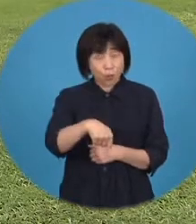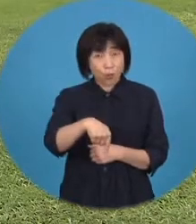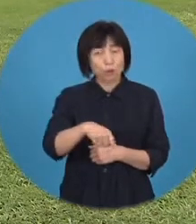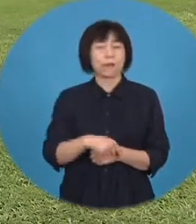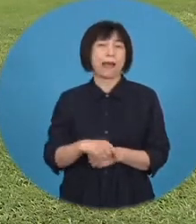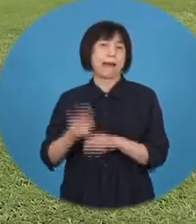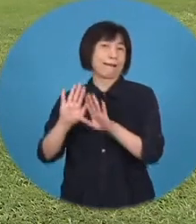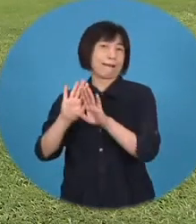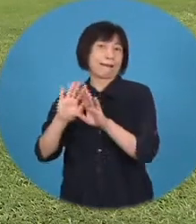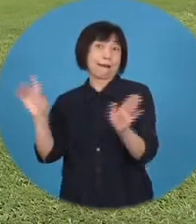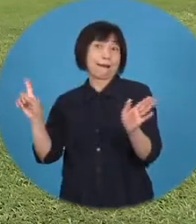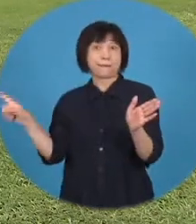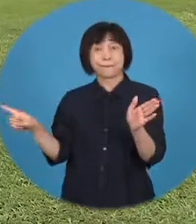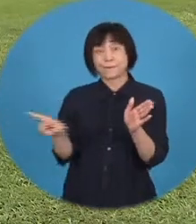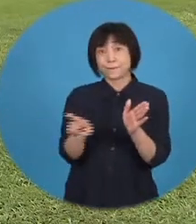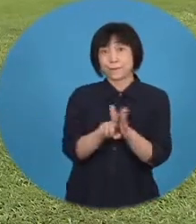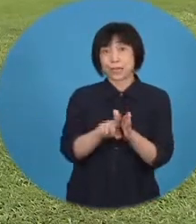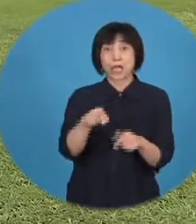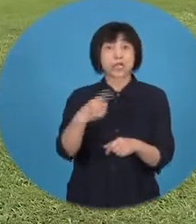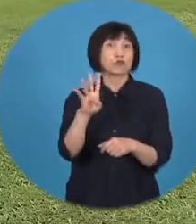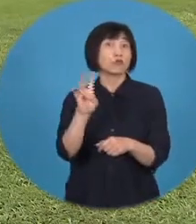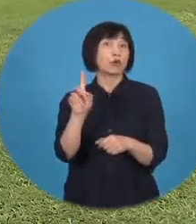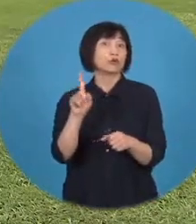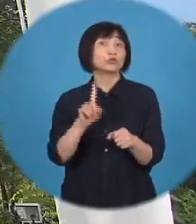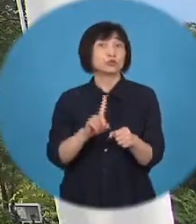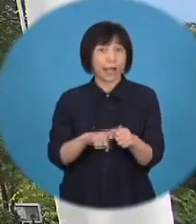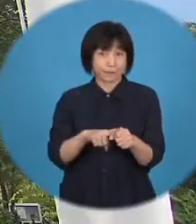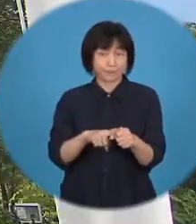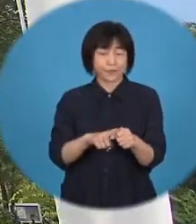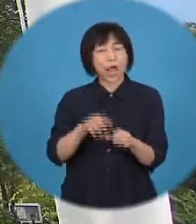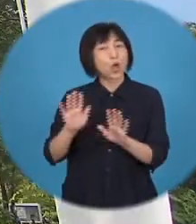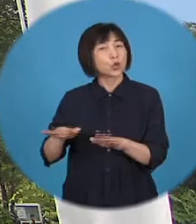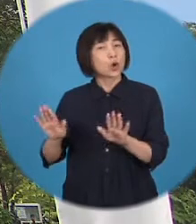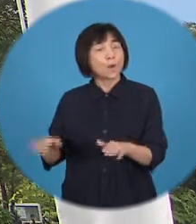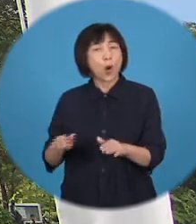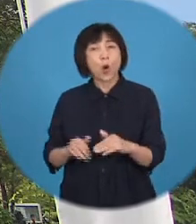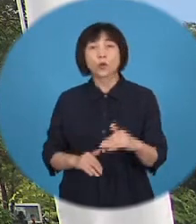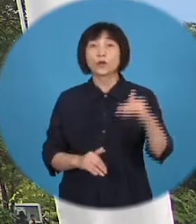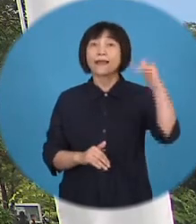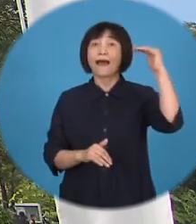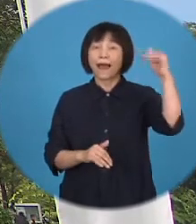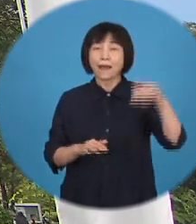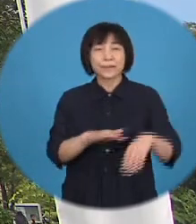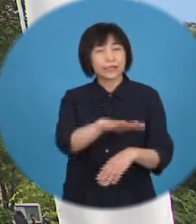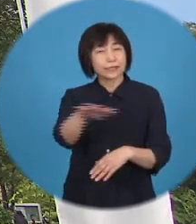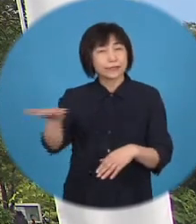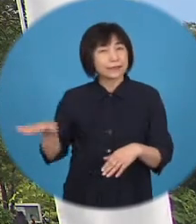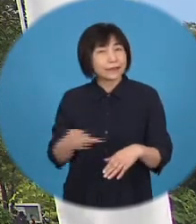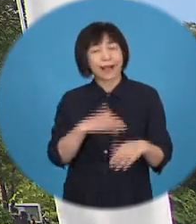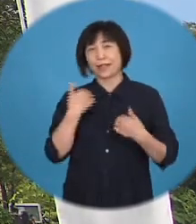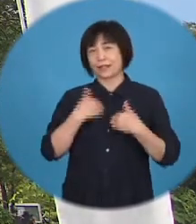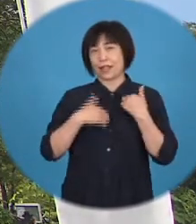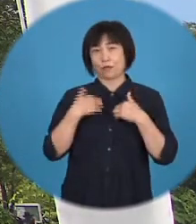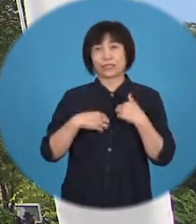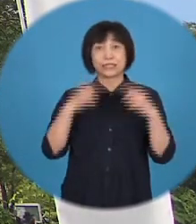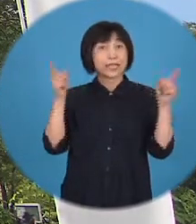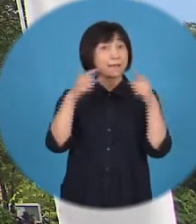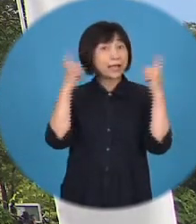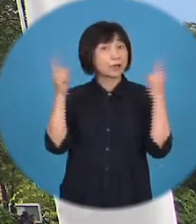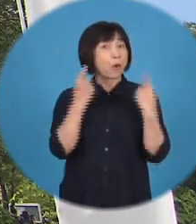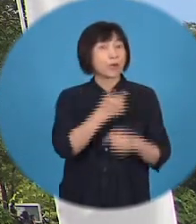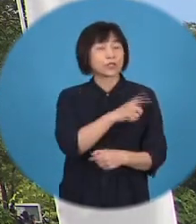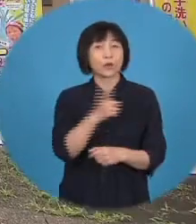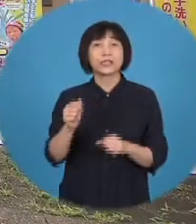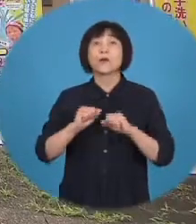は今年開園140周年を迎え、子どもから大人まで楽しめるさまざまなイベントを開催しています